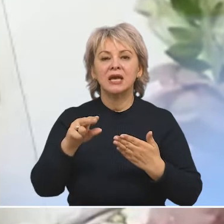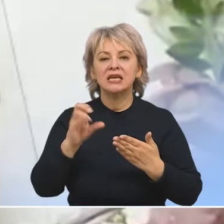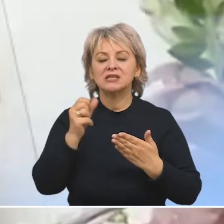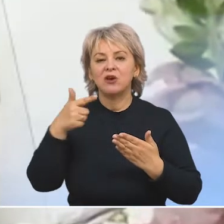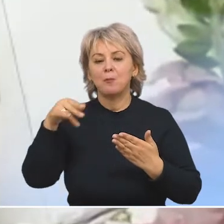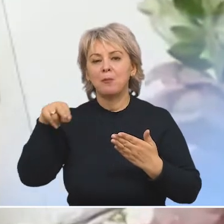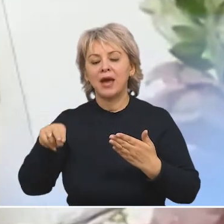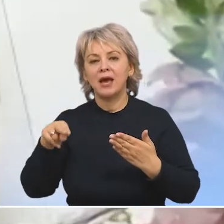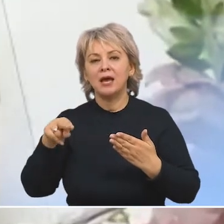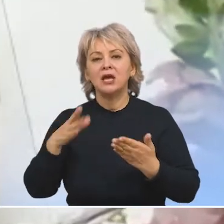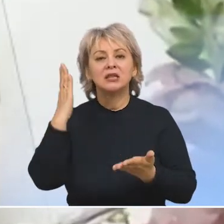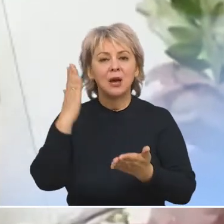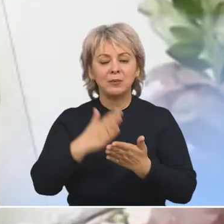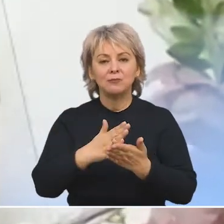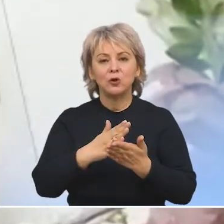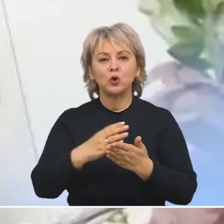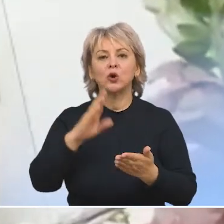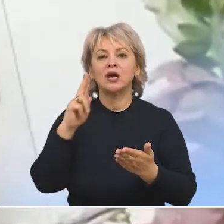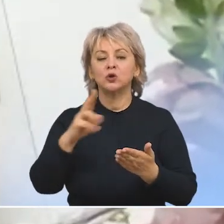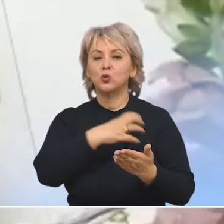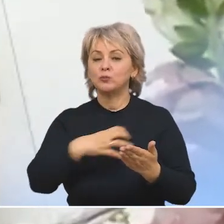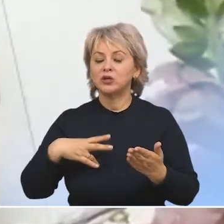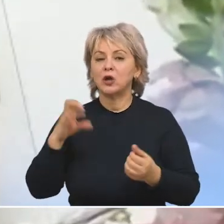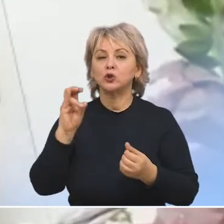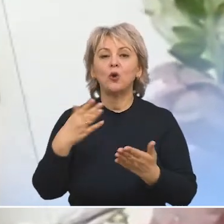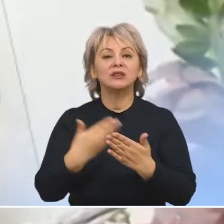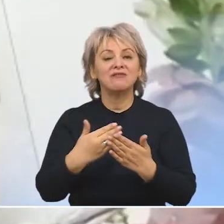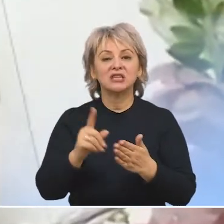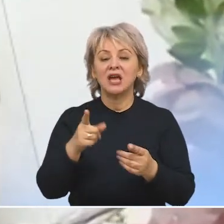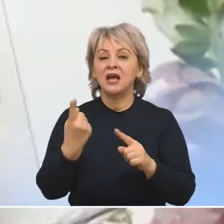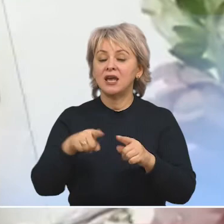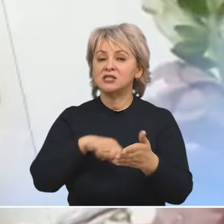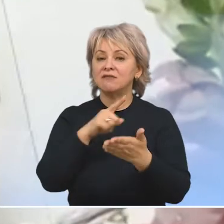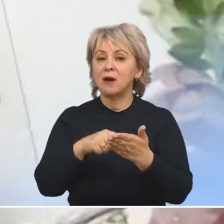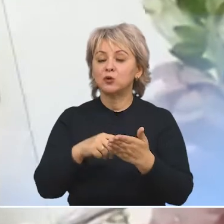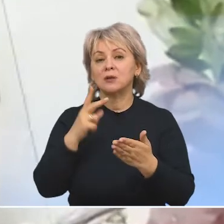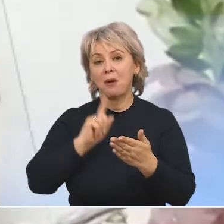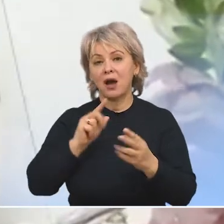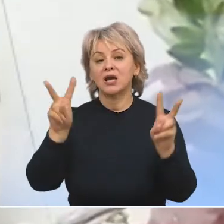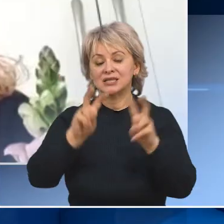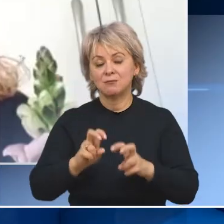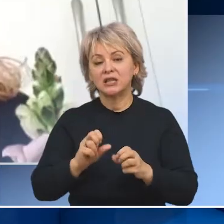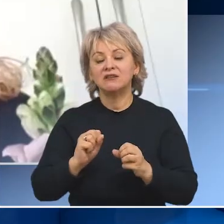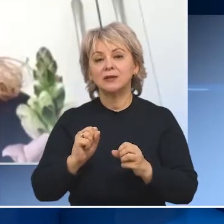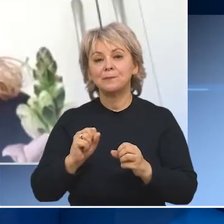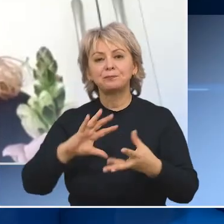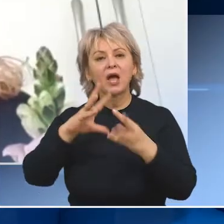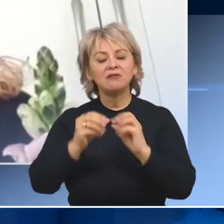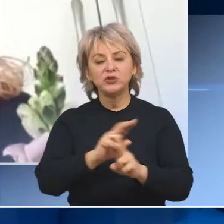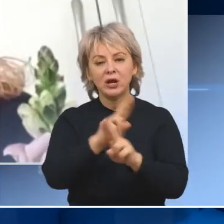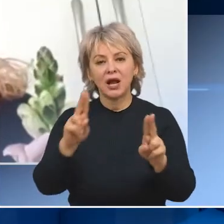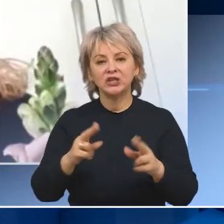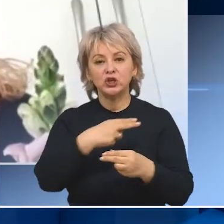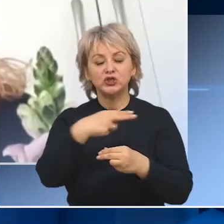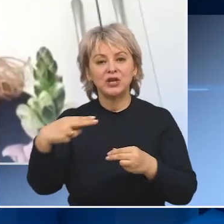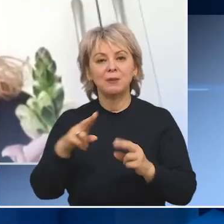ТПП, и напрямую к губернатору. Но, видимо, эти вопросы сейчас на рассмотрении. А вообще